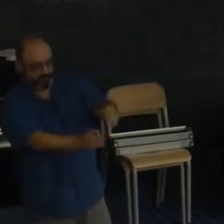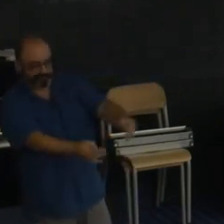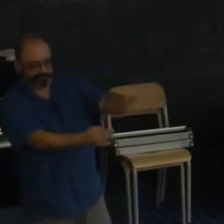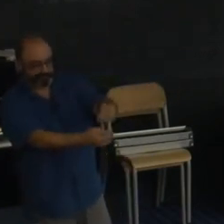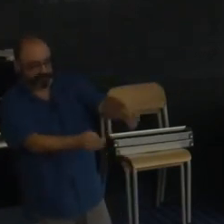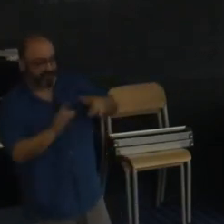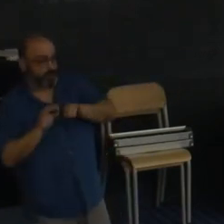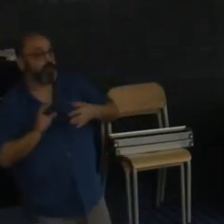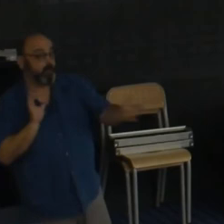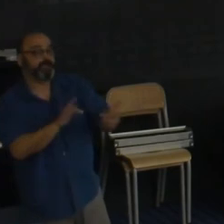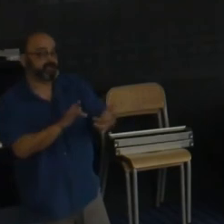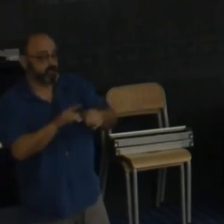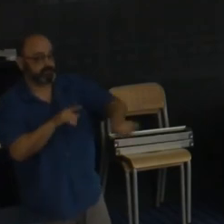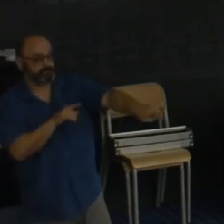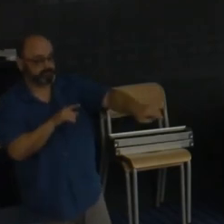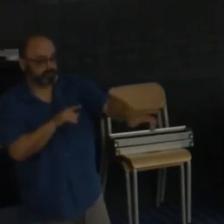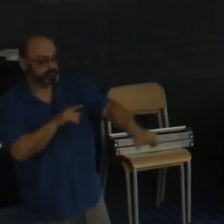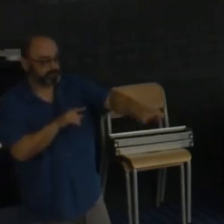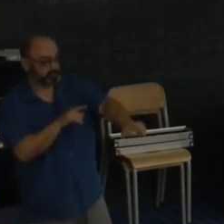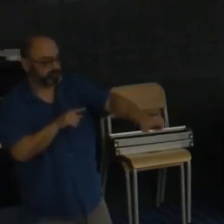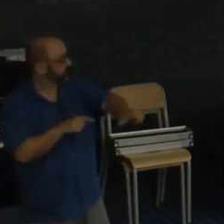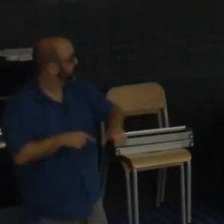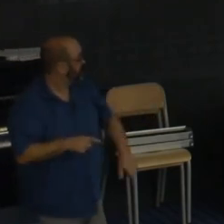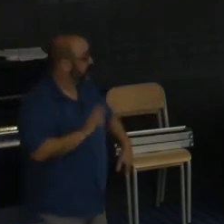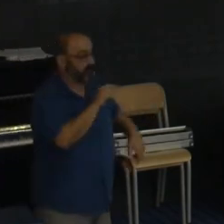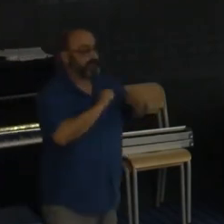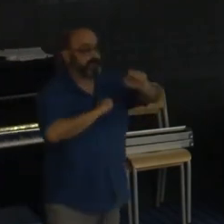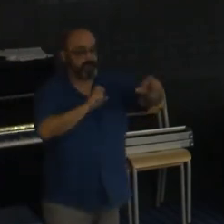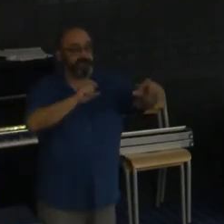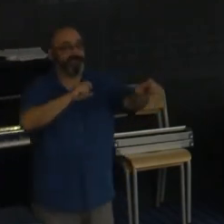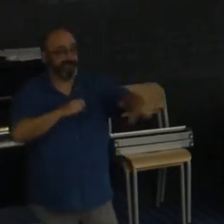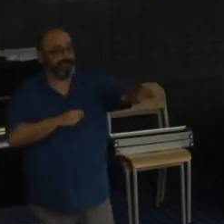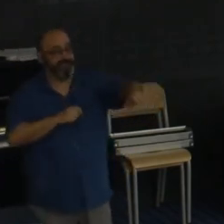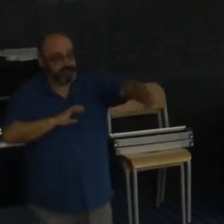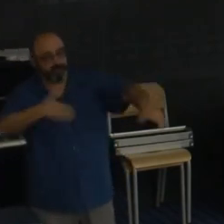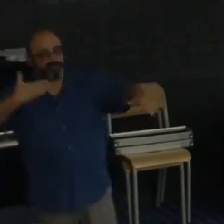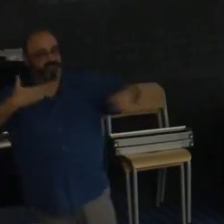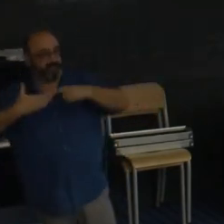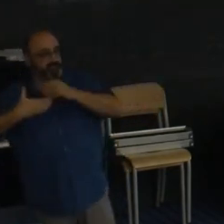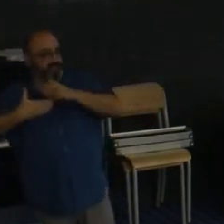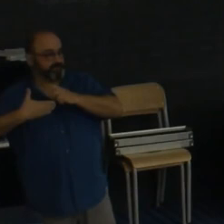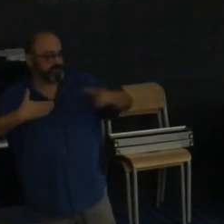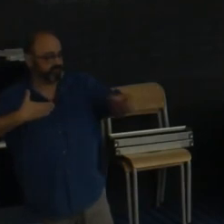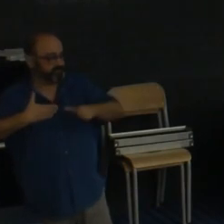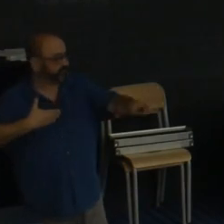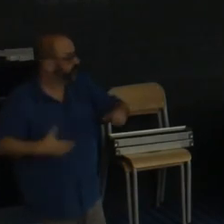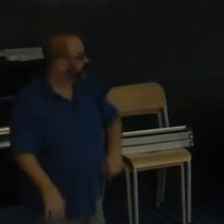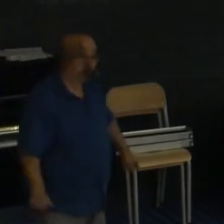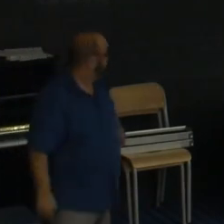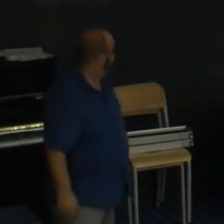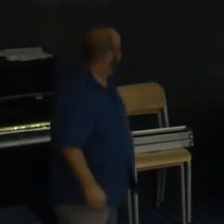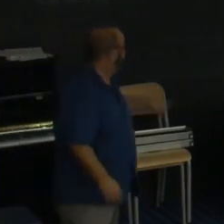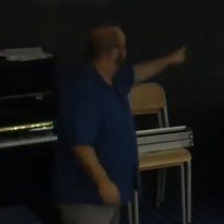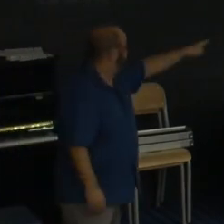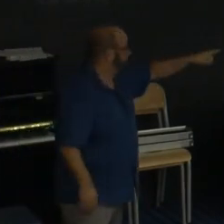connexions. Et simplement ça. Et ensuite, qu'il les rejoue directement sur notre ami PDB. Le code est disponible là-dessus.